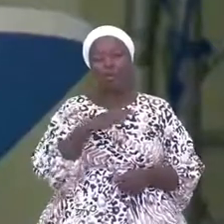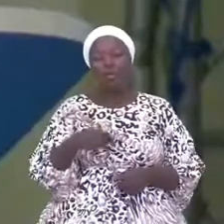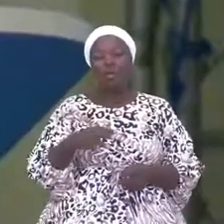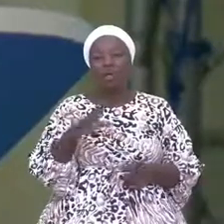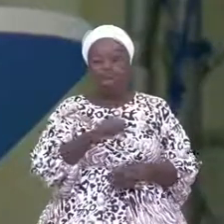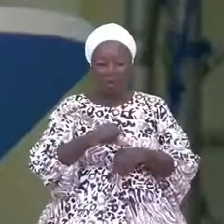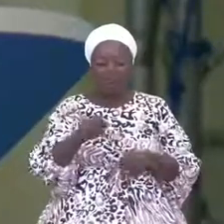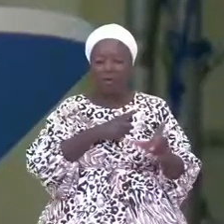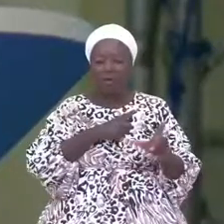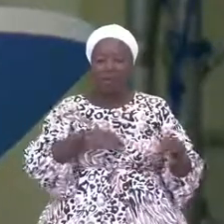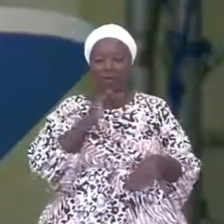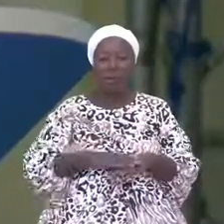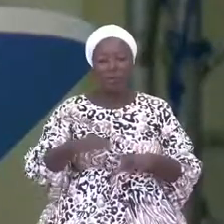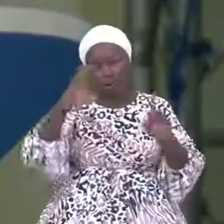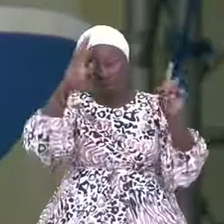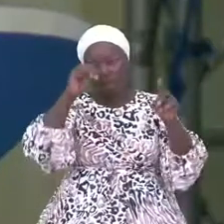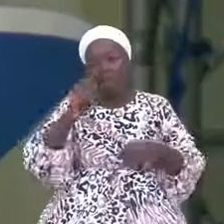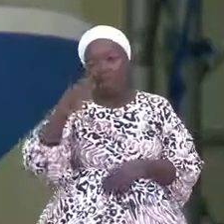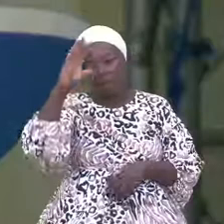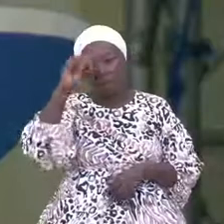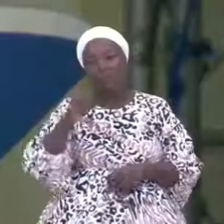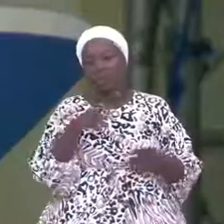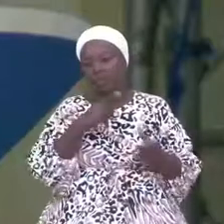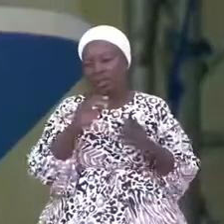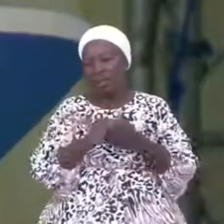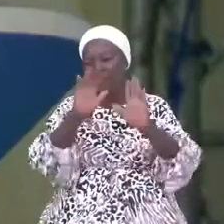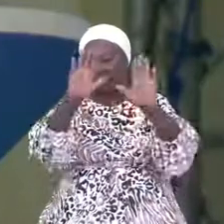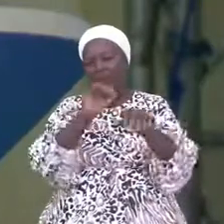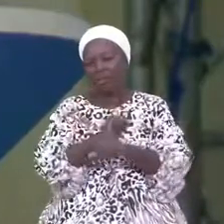L'homme de Dieu est chargé et l'onction est là.